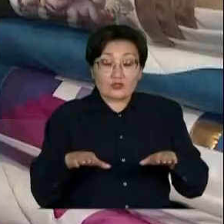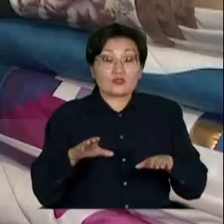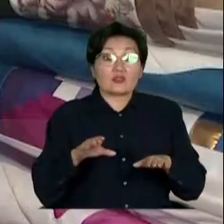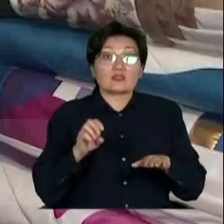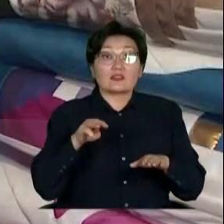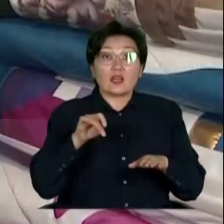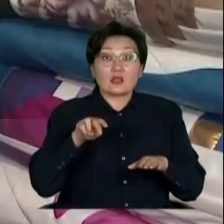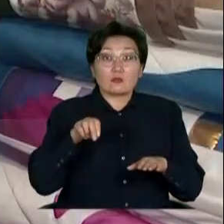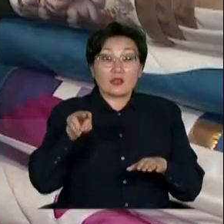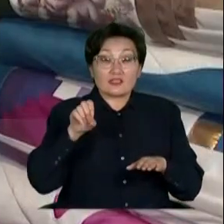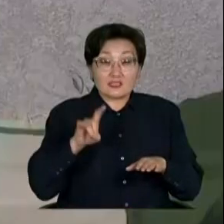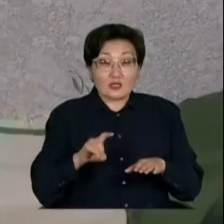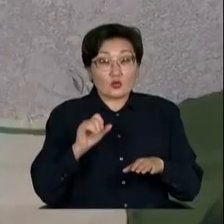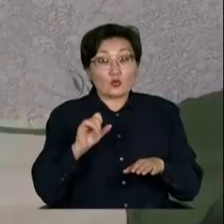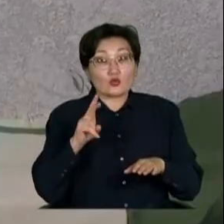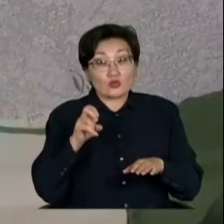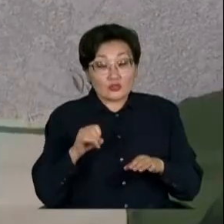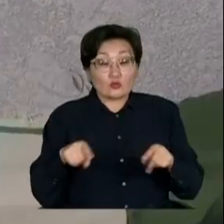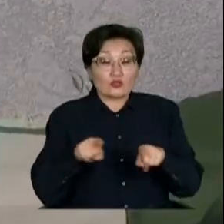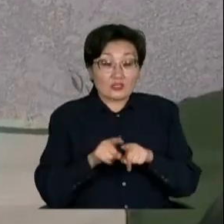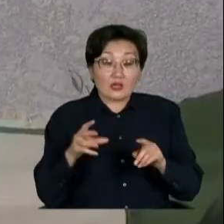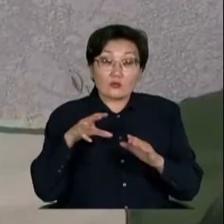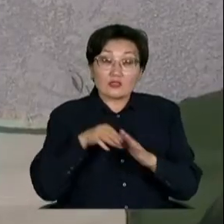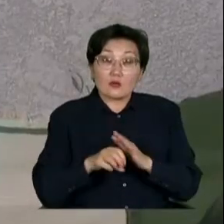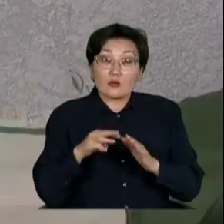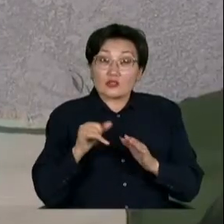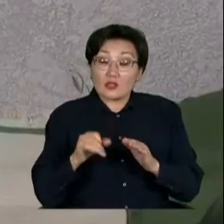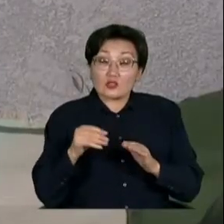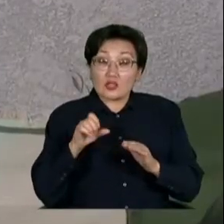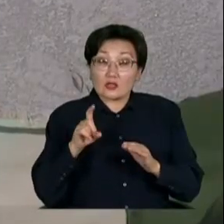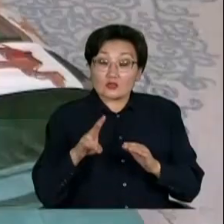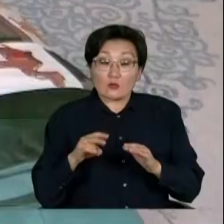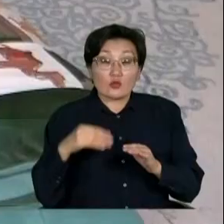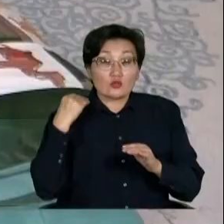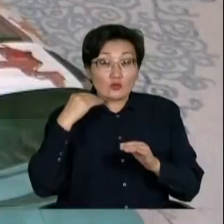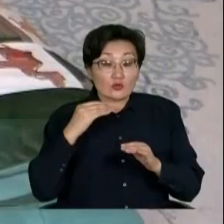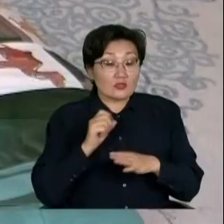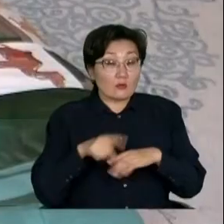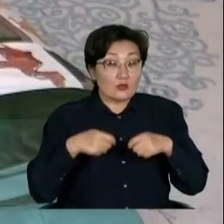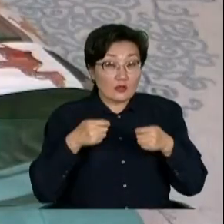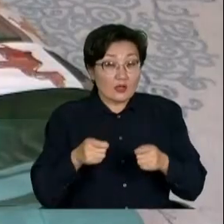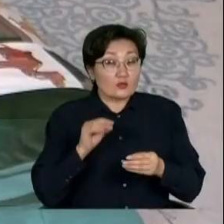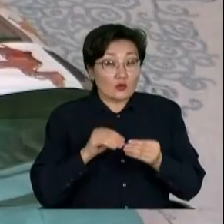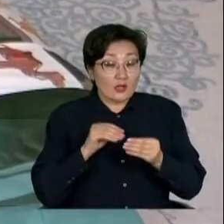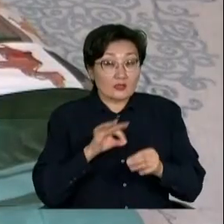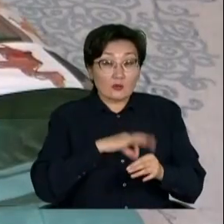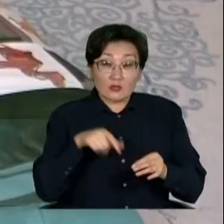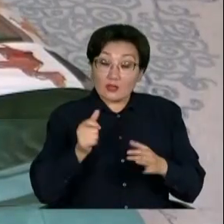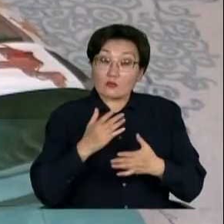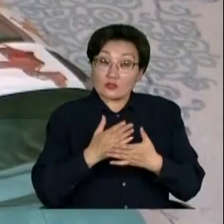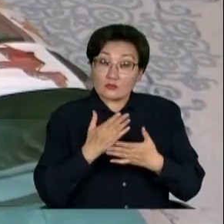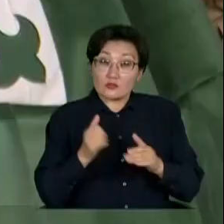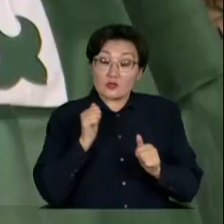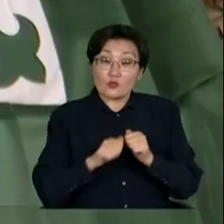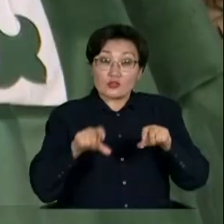әйтеуір көздемесін сәбеге деп. Шебердің Маңғыстау, Жаңаөзен, Түркістаннан да тапсырыс беретін тұрақты тұтынушылары бар. Ғалия Маханова